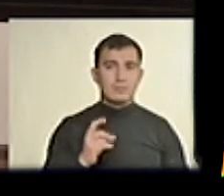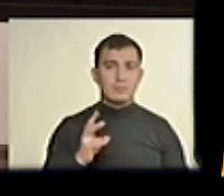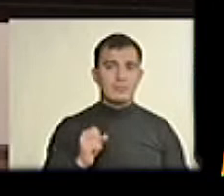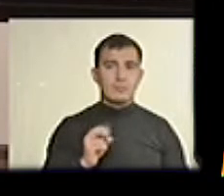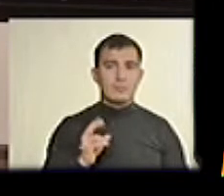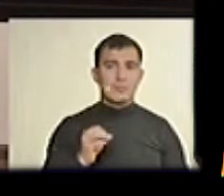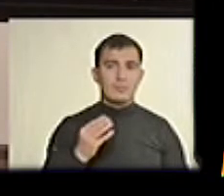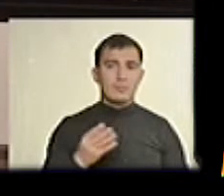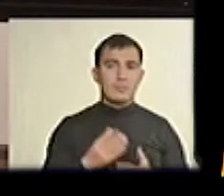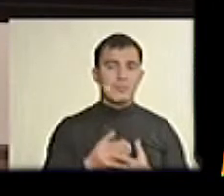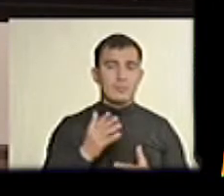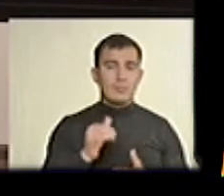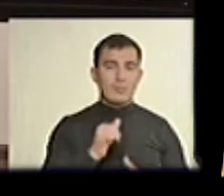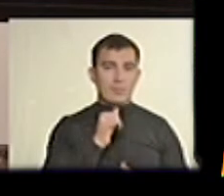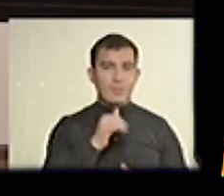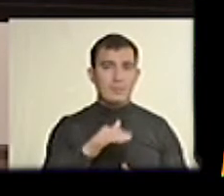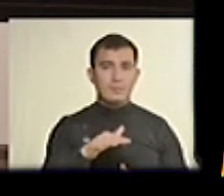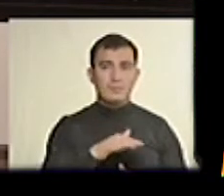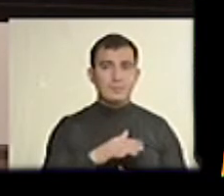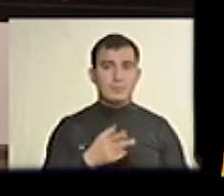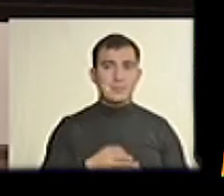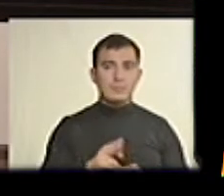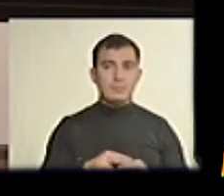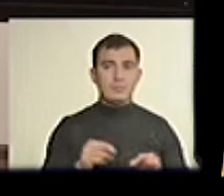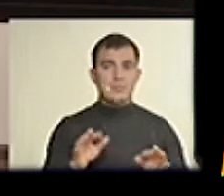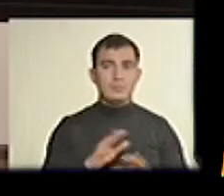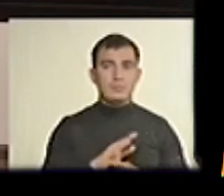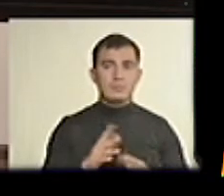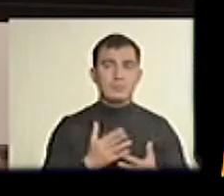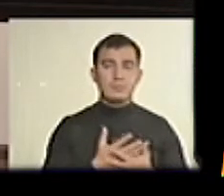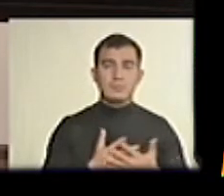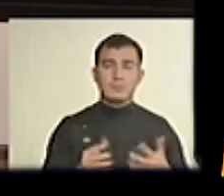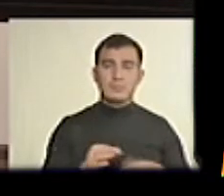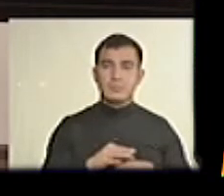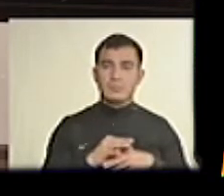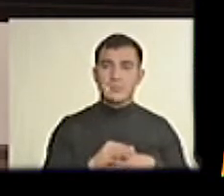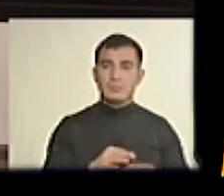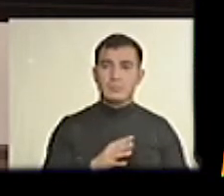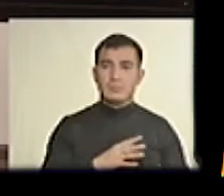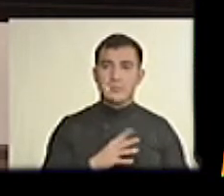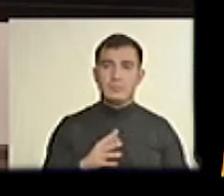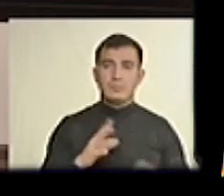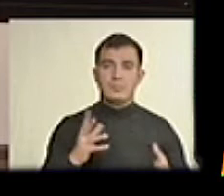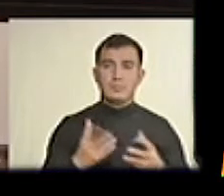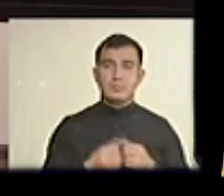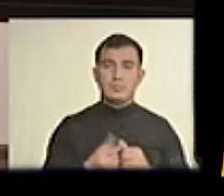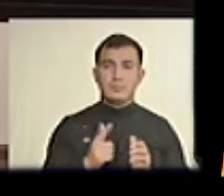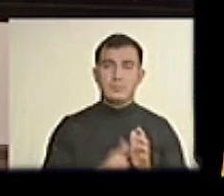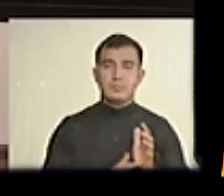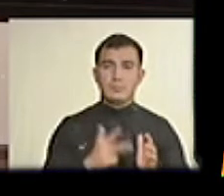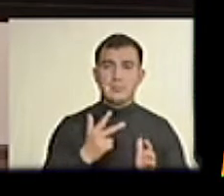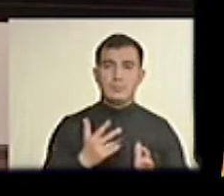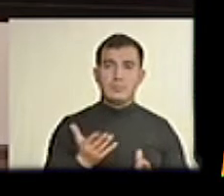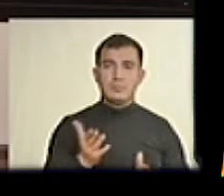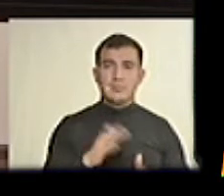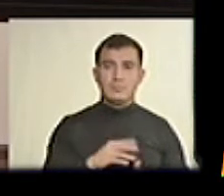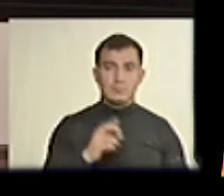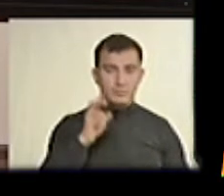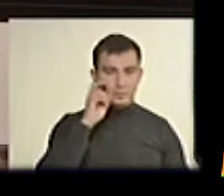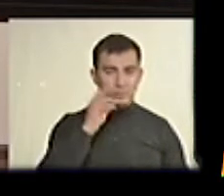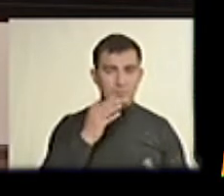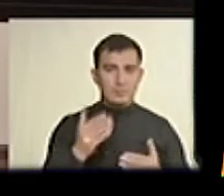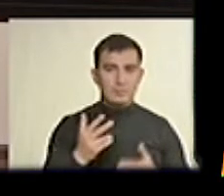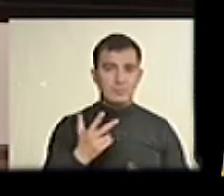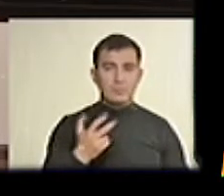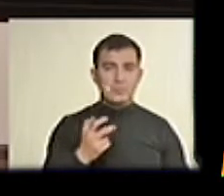Shahrisabzda maqom festivali o'tkazildi. Bu maqom festivalida jami 73 ta davlatdan 300 ga yaqin